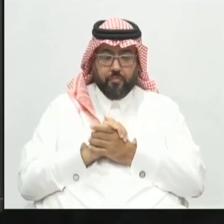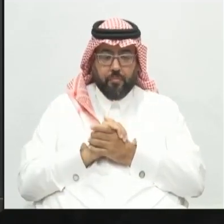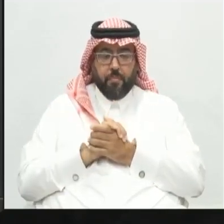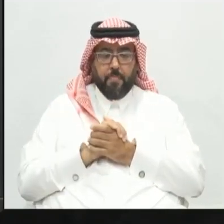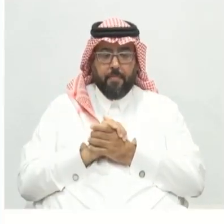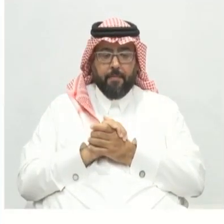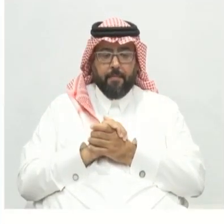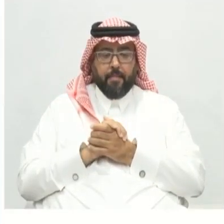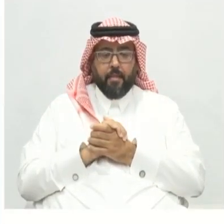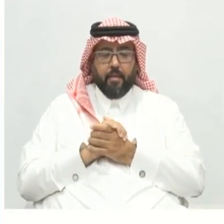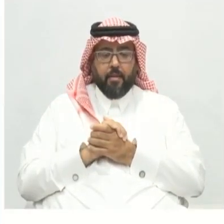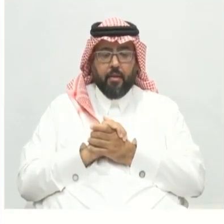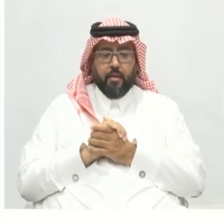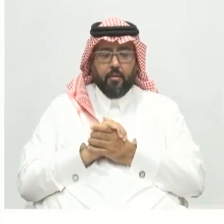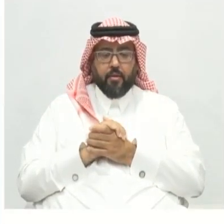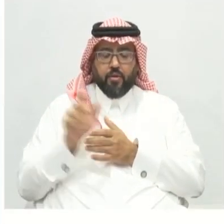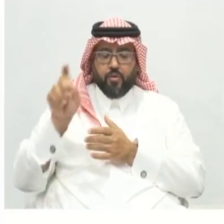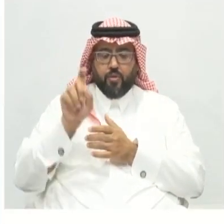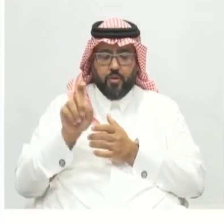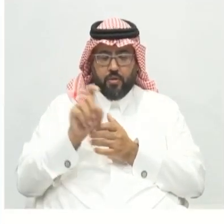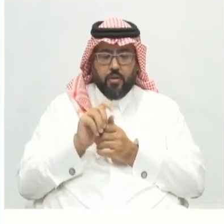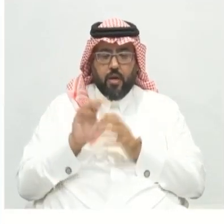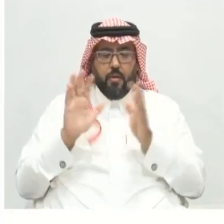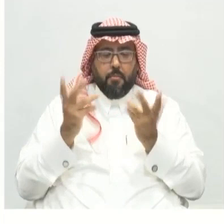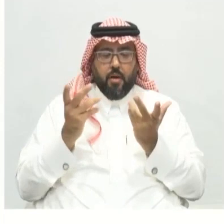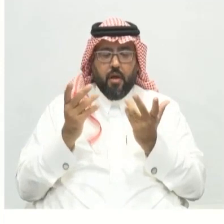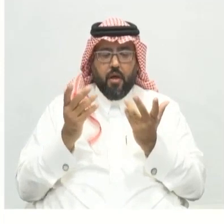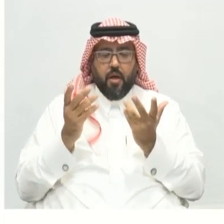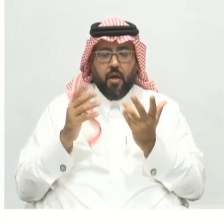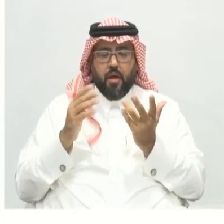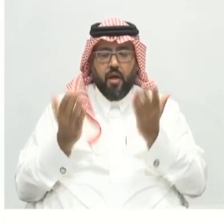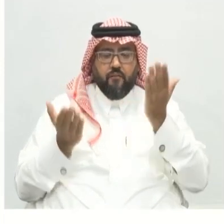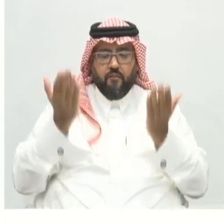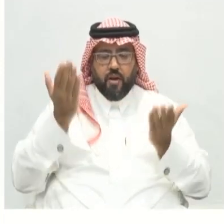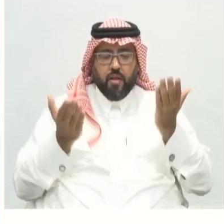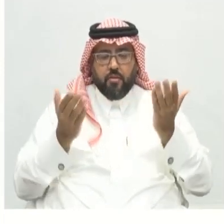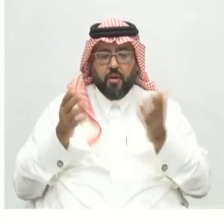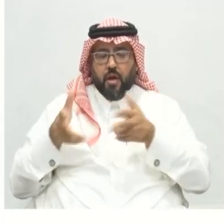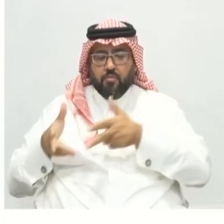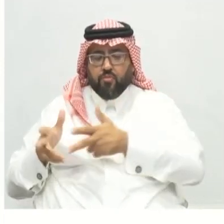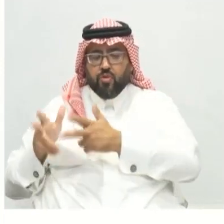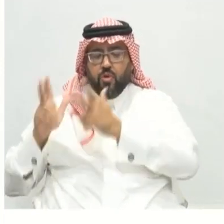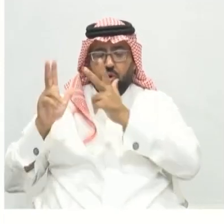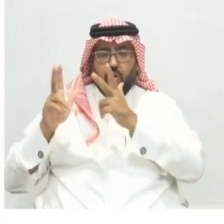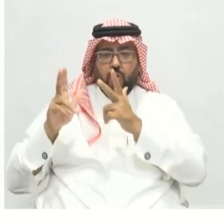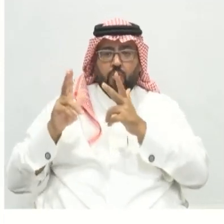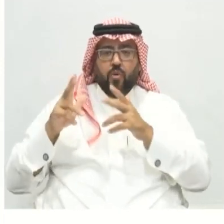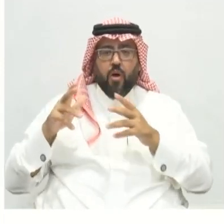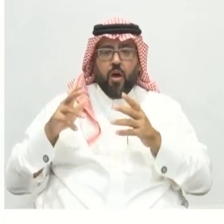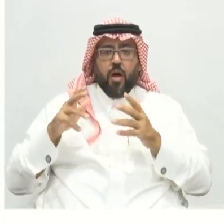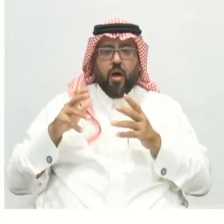المشاريع اذا السؤال ما الفرق بين المشروع واداره